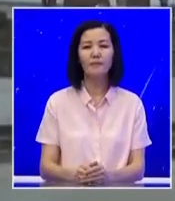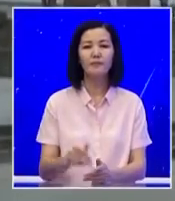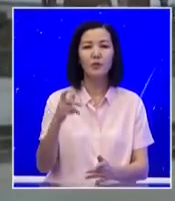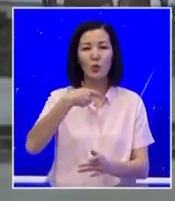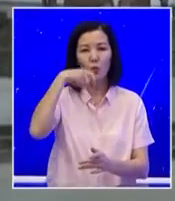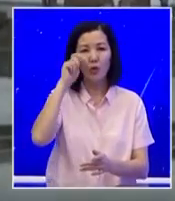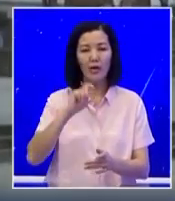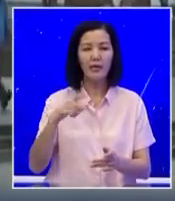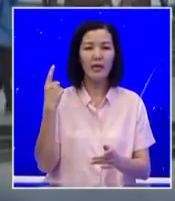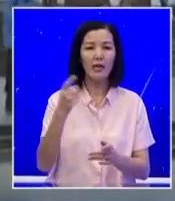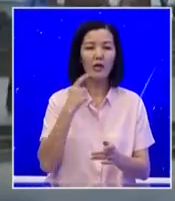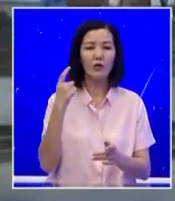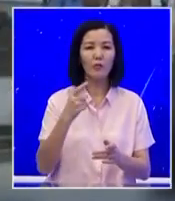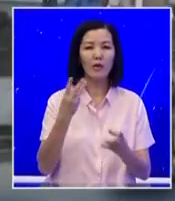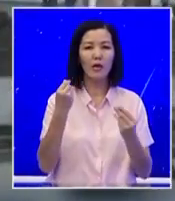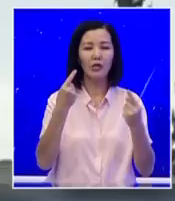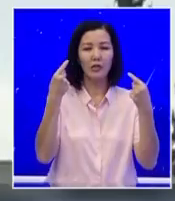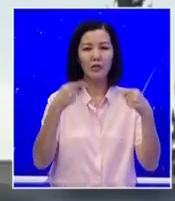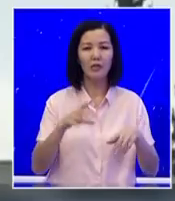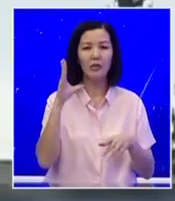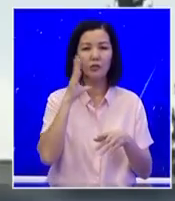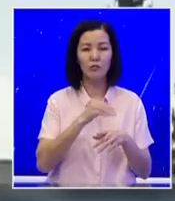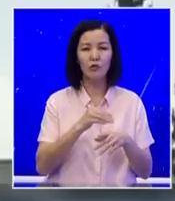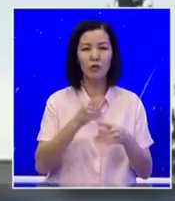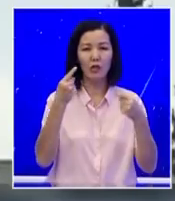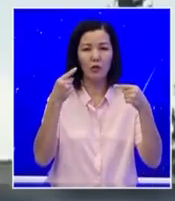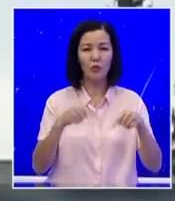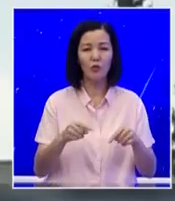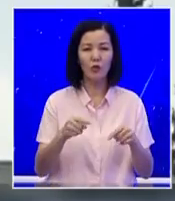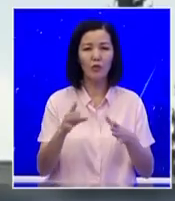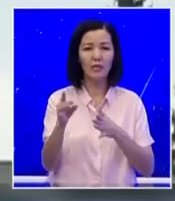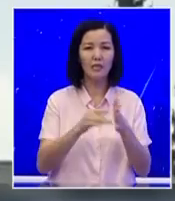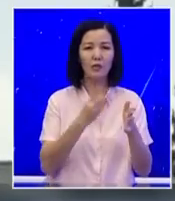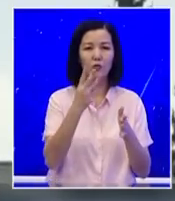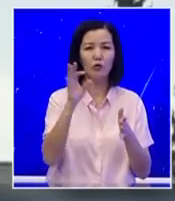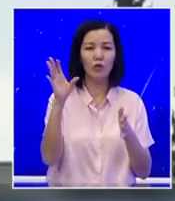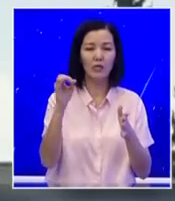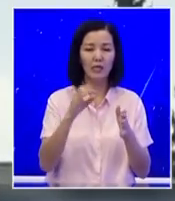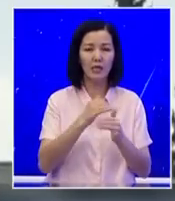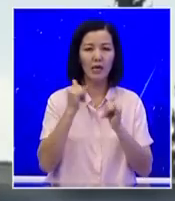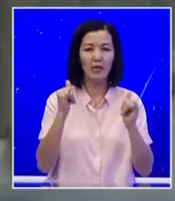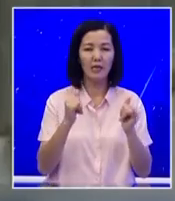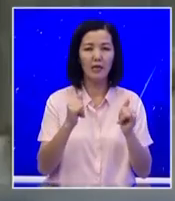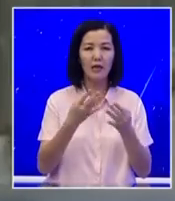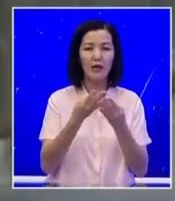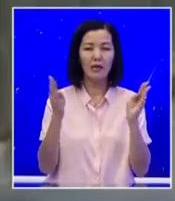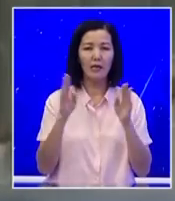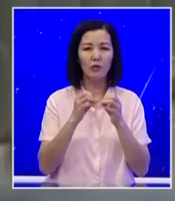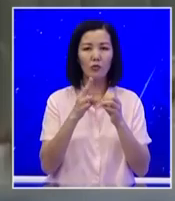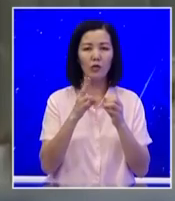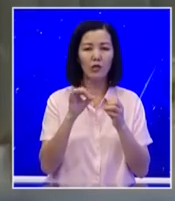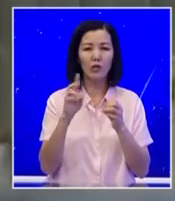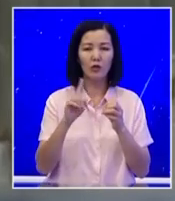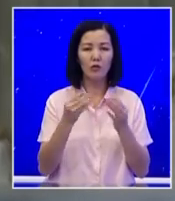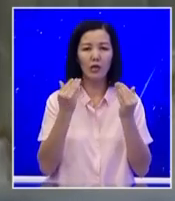Украина экономикасы қаржылық дағдарыс алдында тұр. Бұл елде құлдырау соңғы айда бірден 3 есеге артқан. Мұндағы карантин 12 наурыздан бері